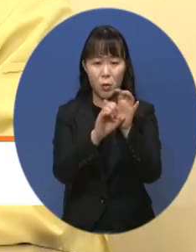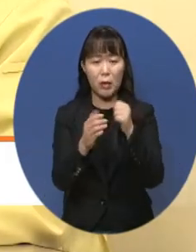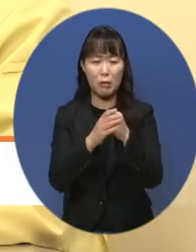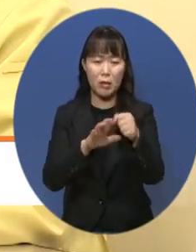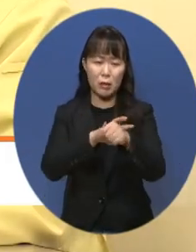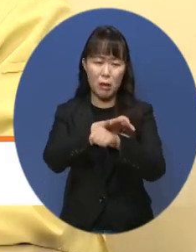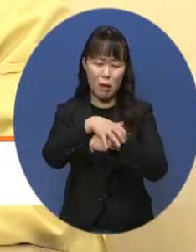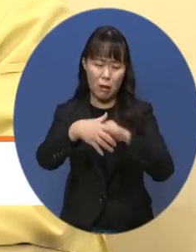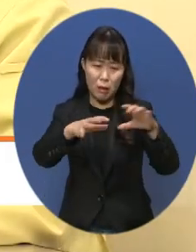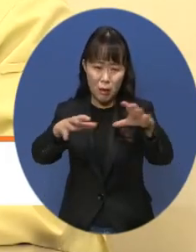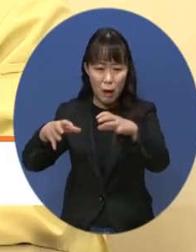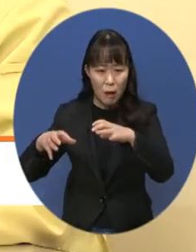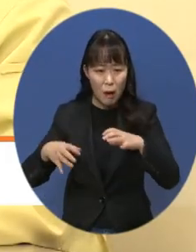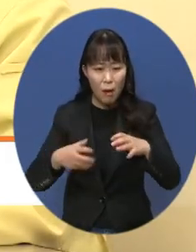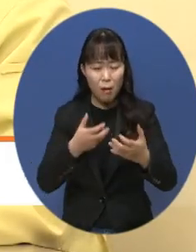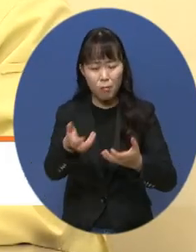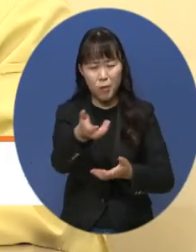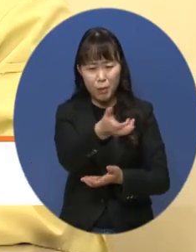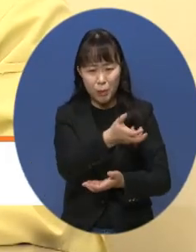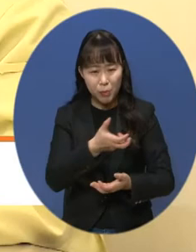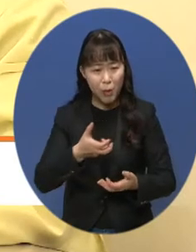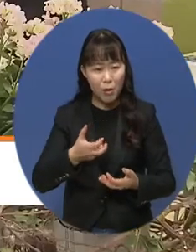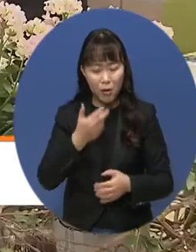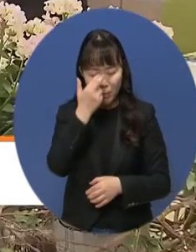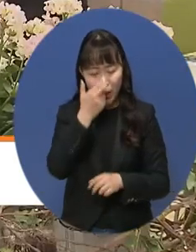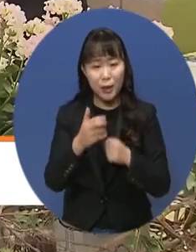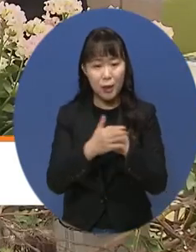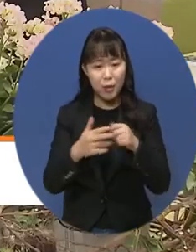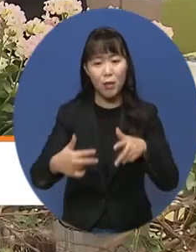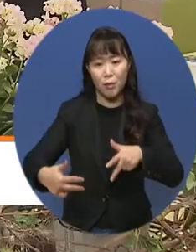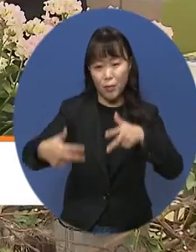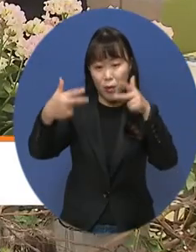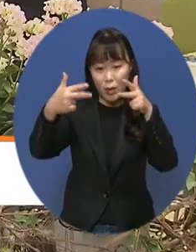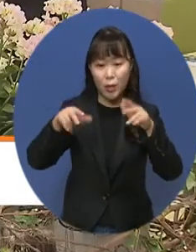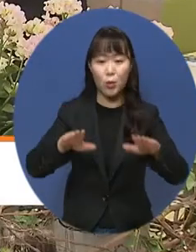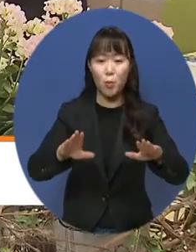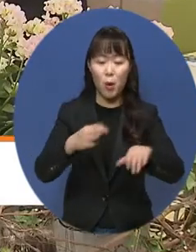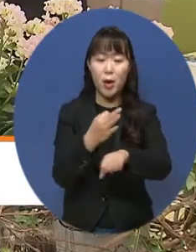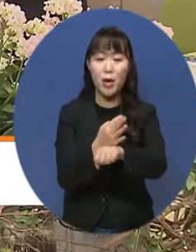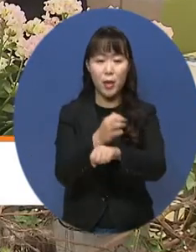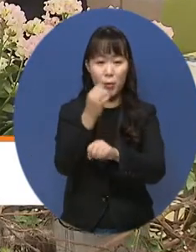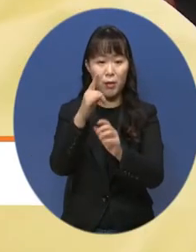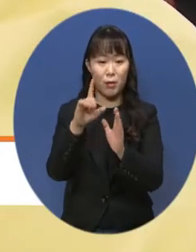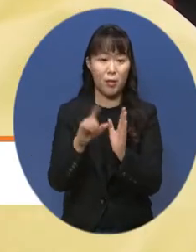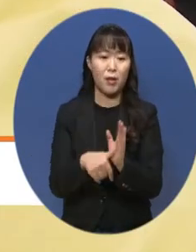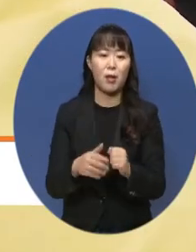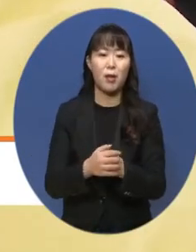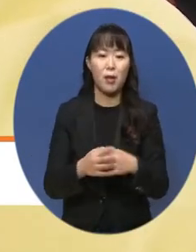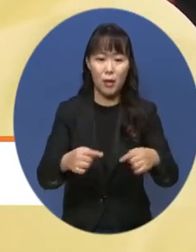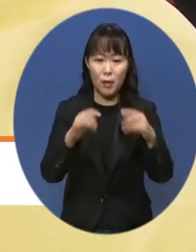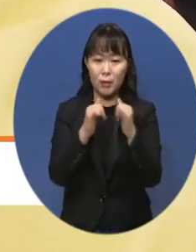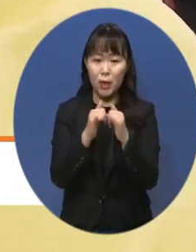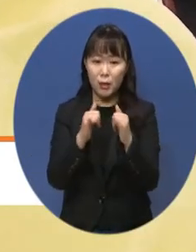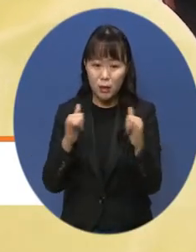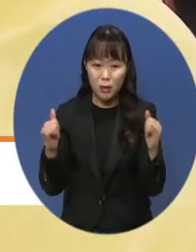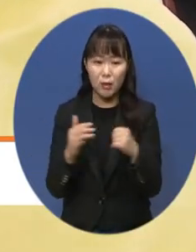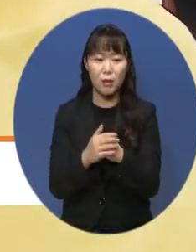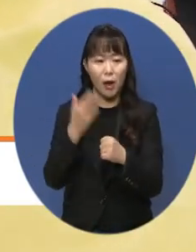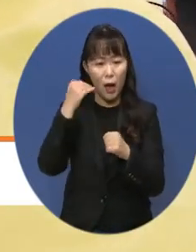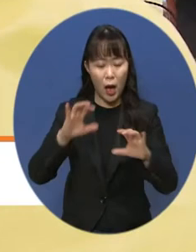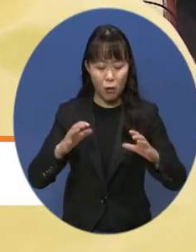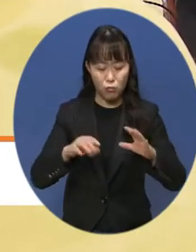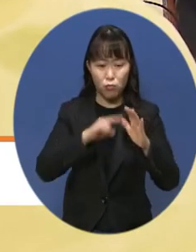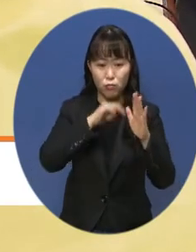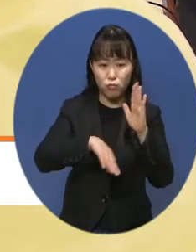세계 각국이 물리적 이동이 제한된 가운데 영상으로 진행된 이번 간담회에서 참석자들은 남북